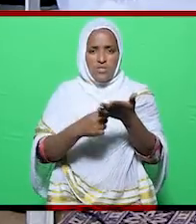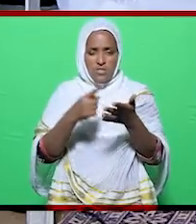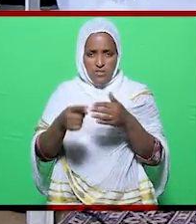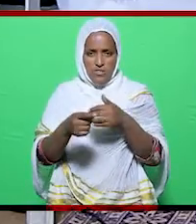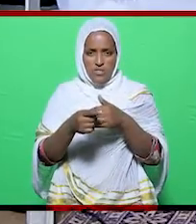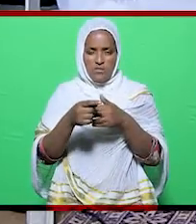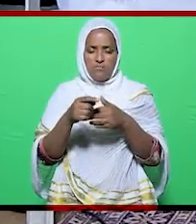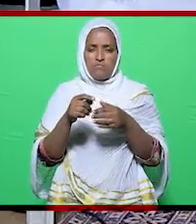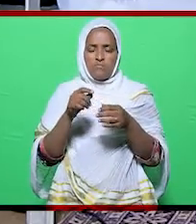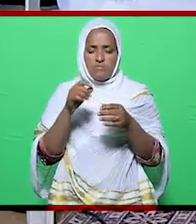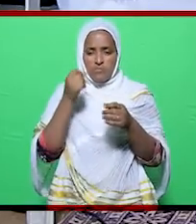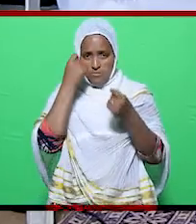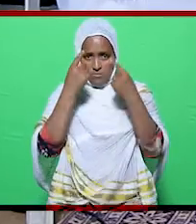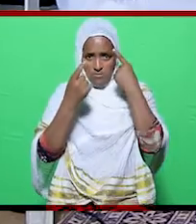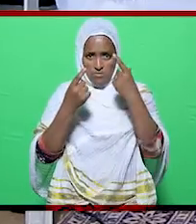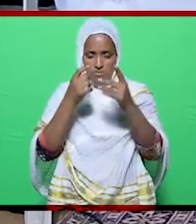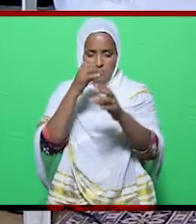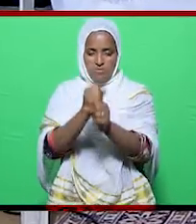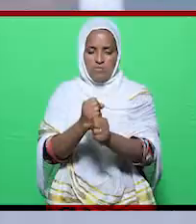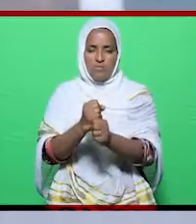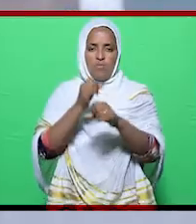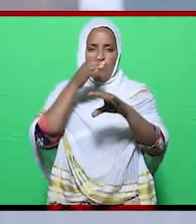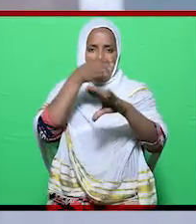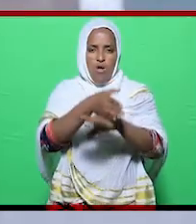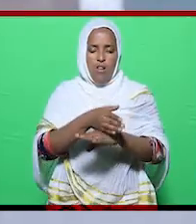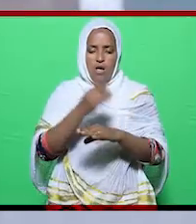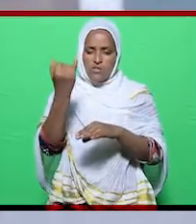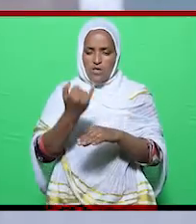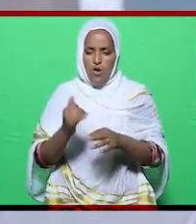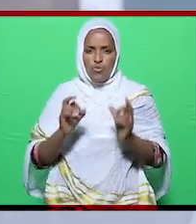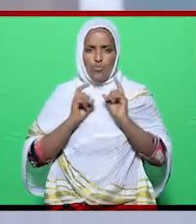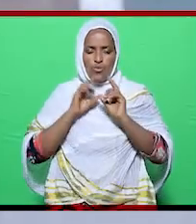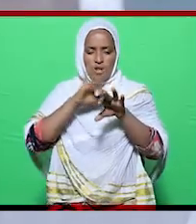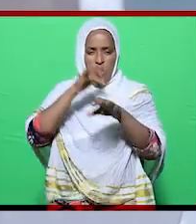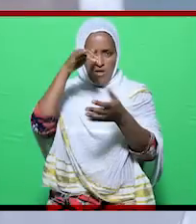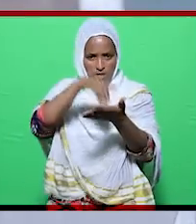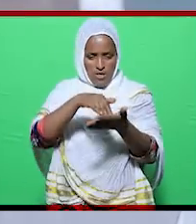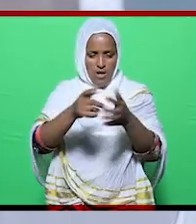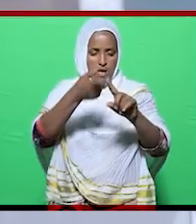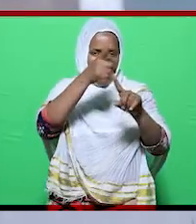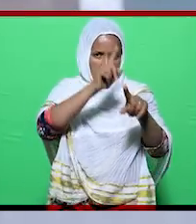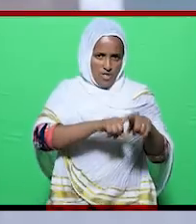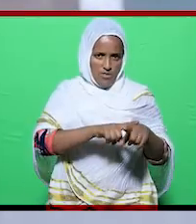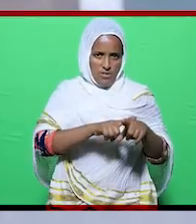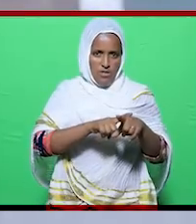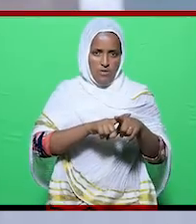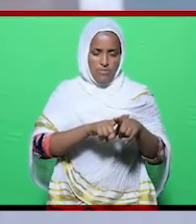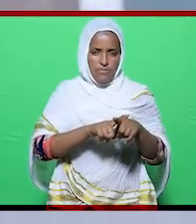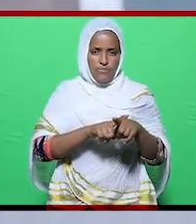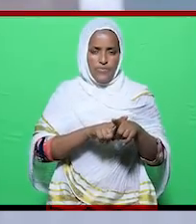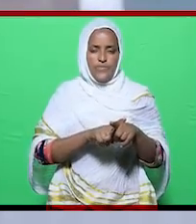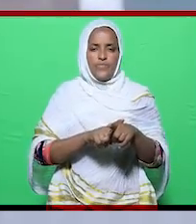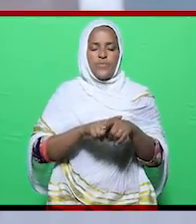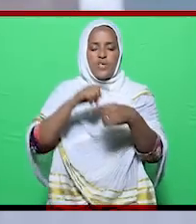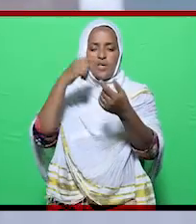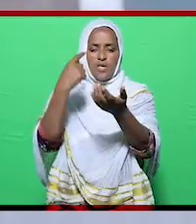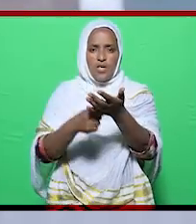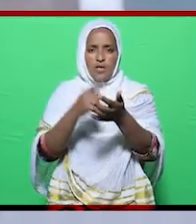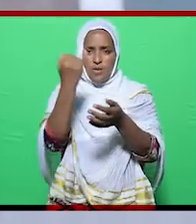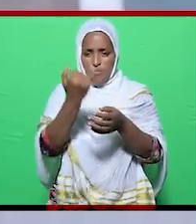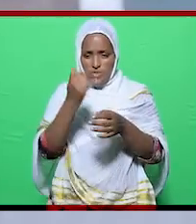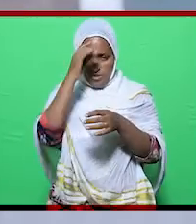ሪፈር ይደረጋል። እነዚህ ተገነዛዝበው ከተያዙ በኋላ ሳሊው ህይወት ላይ ደግሞ እንደገና ይመለሳል። ሳሊው ህይወት